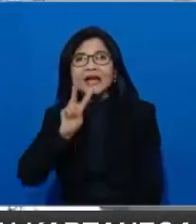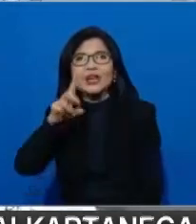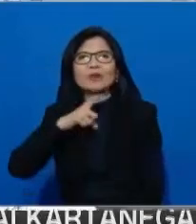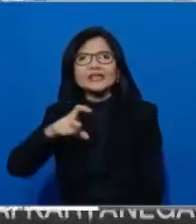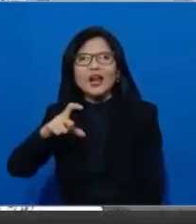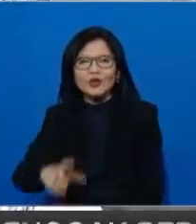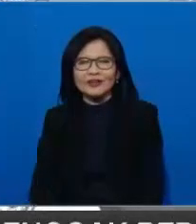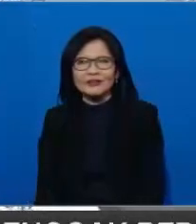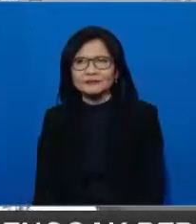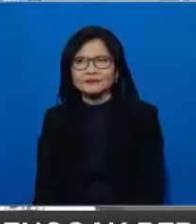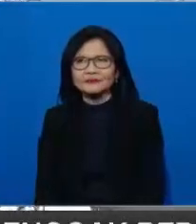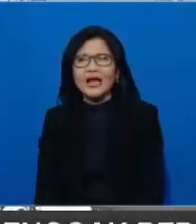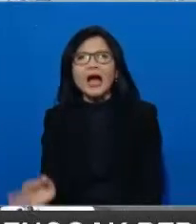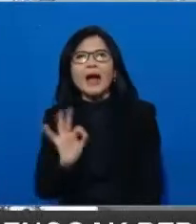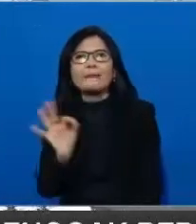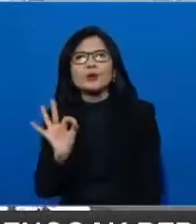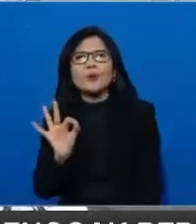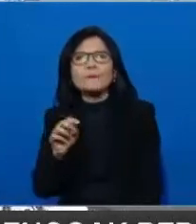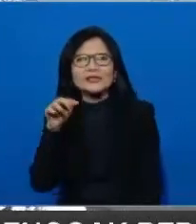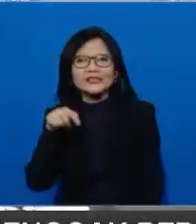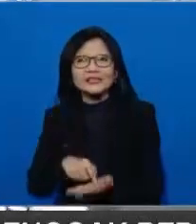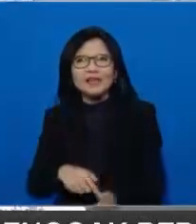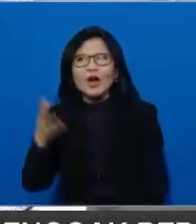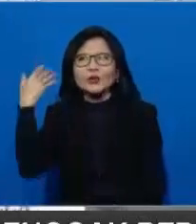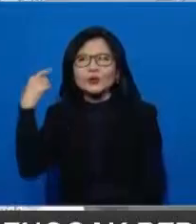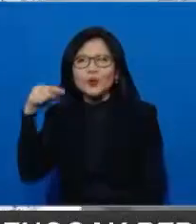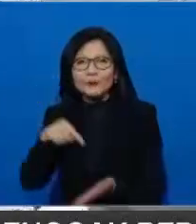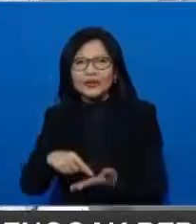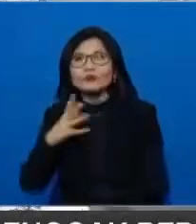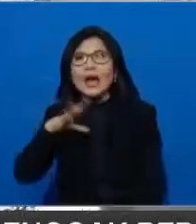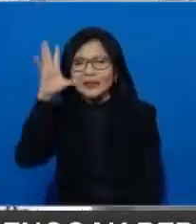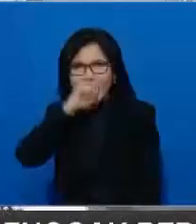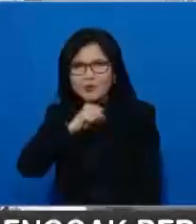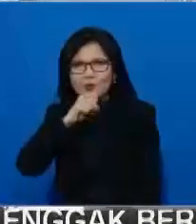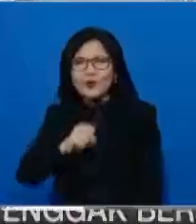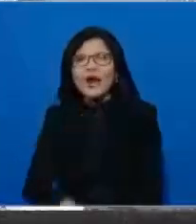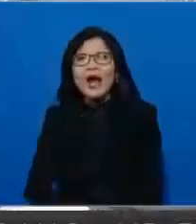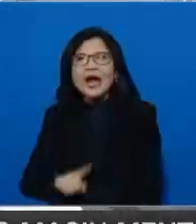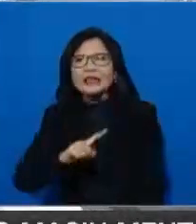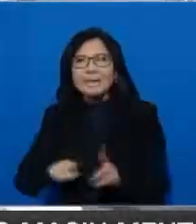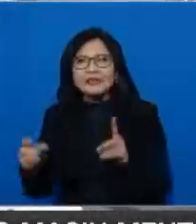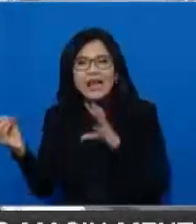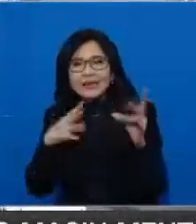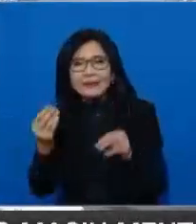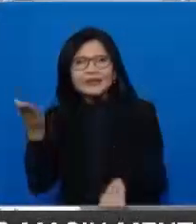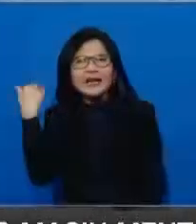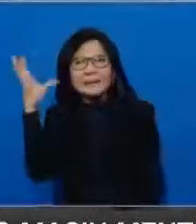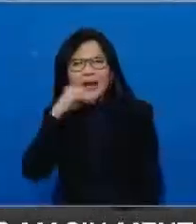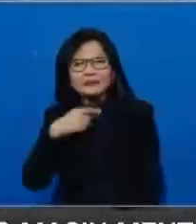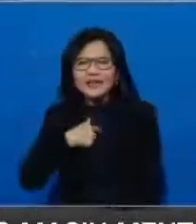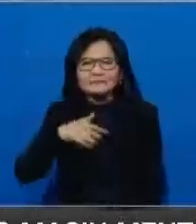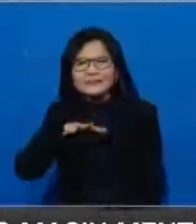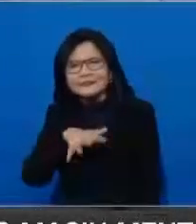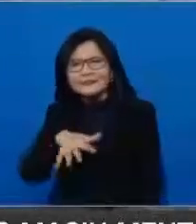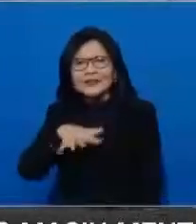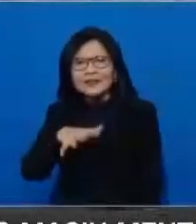bingung kan. Belum sih, karena kan waktu itu sempat milih udah tahu nih. Tapi setelah debat yang malam, aku jadi...